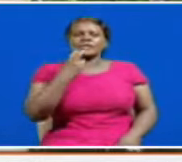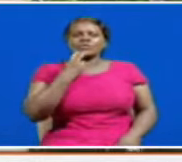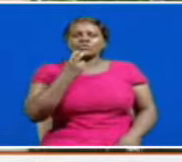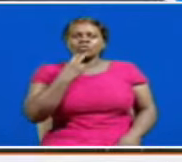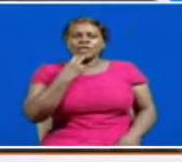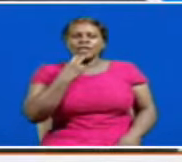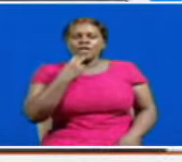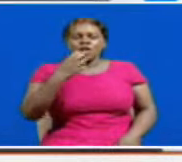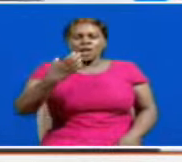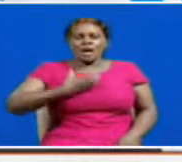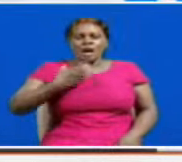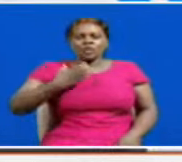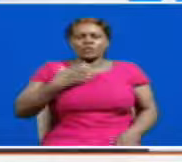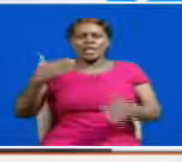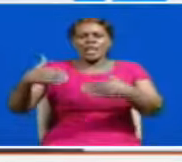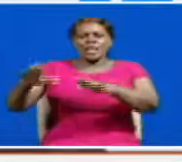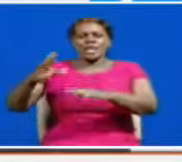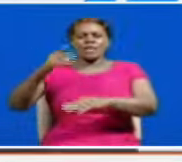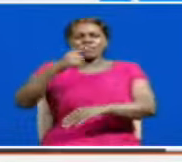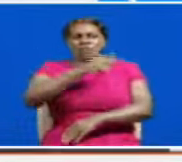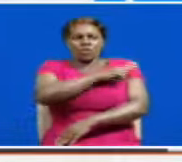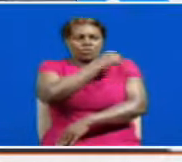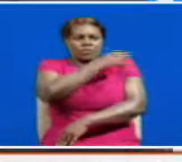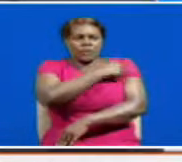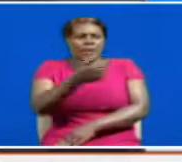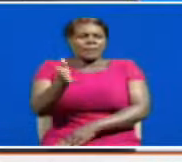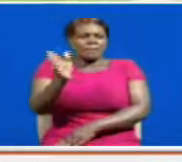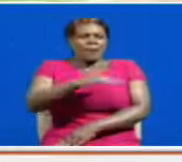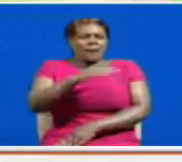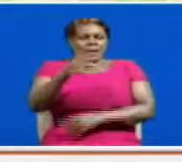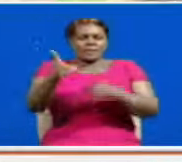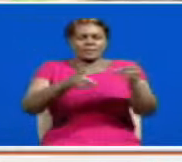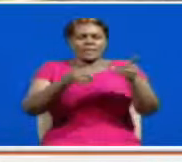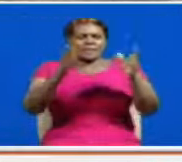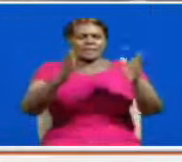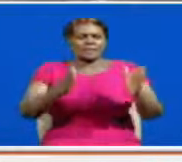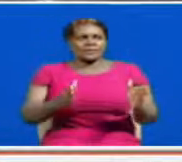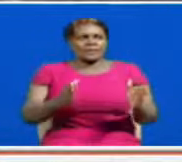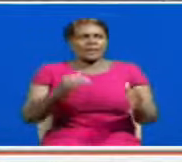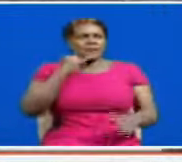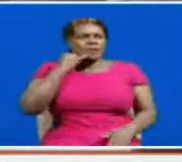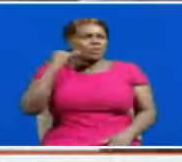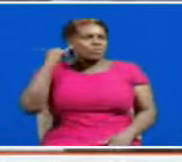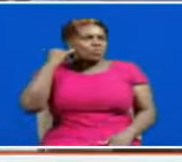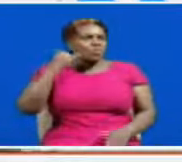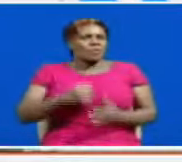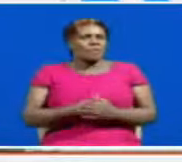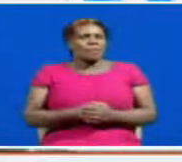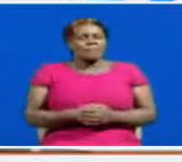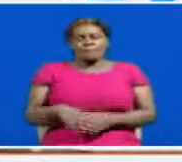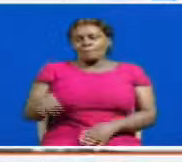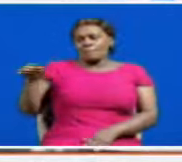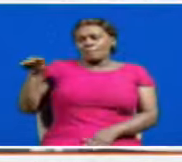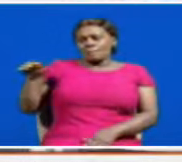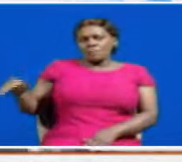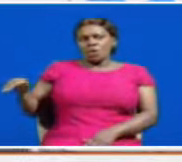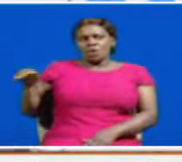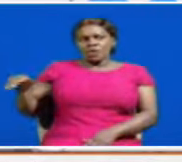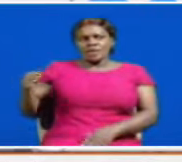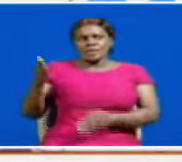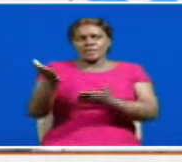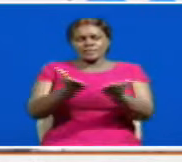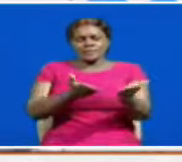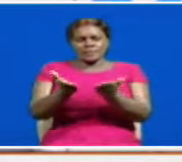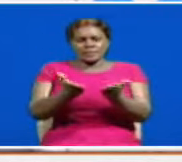kaunti kuondoka katika hospitali hiyo na kuirejesha kwa usimamizi binafsi wa Nakuru War Memorial. This morning we were able to serve